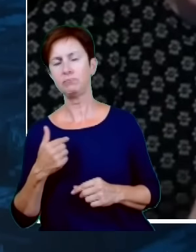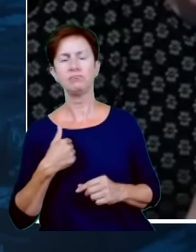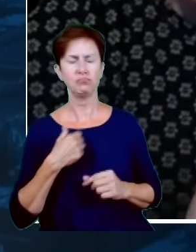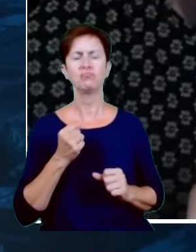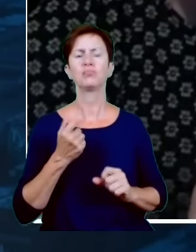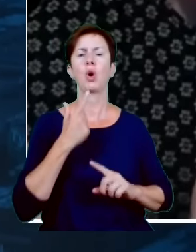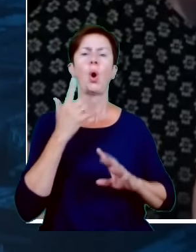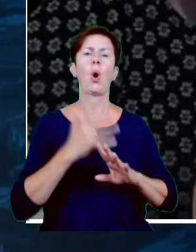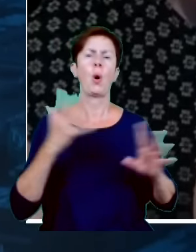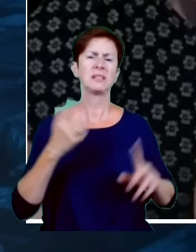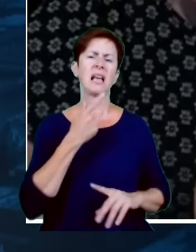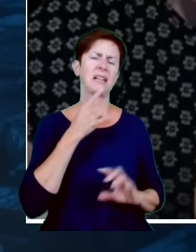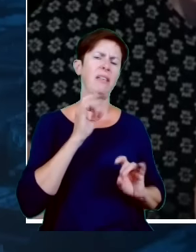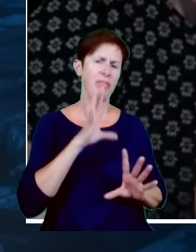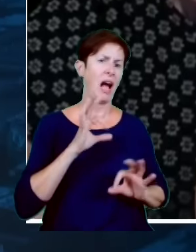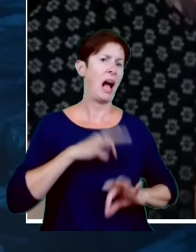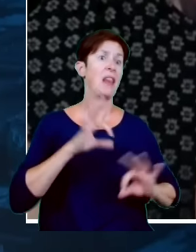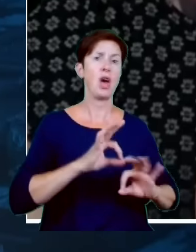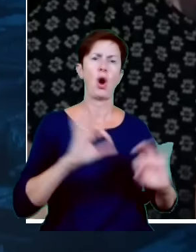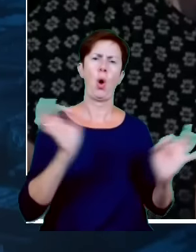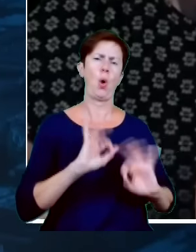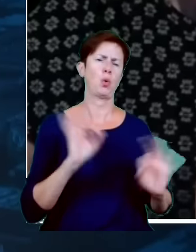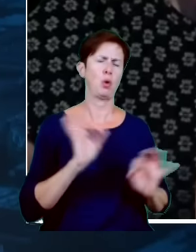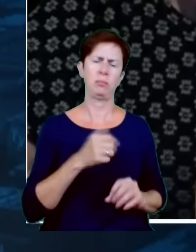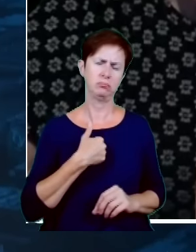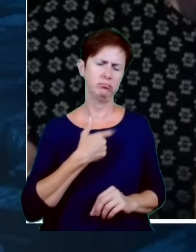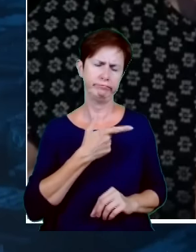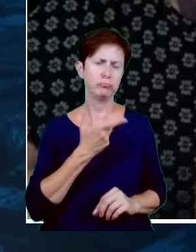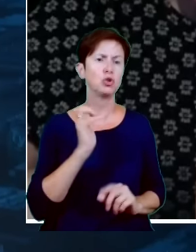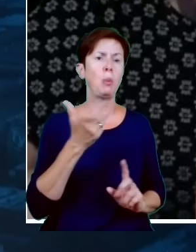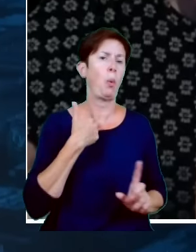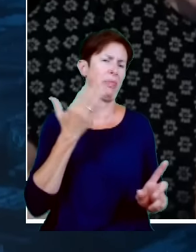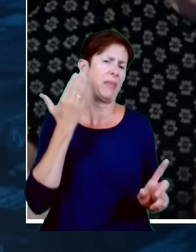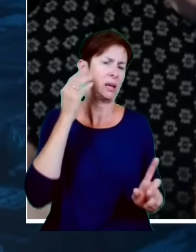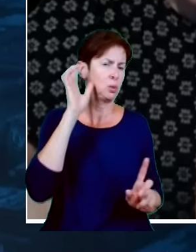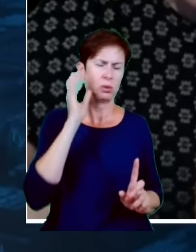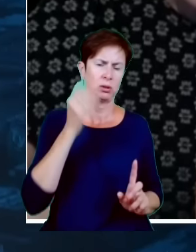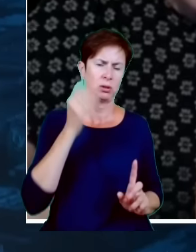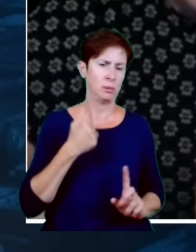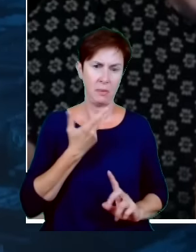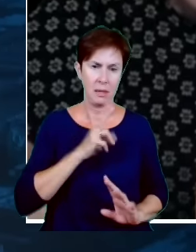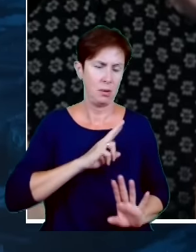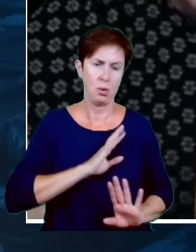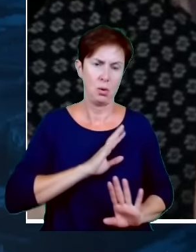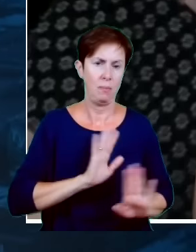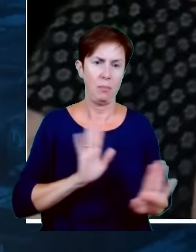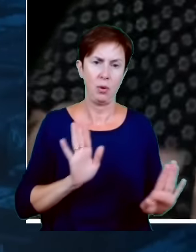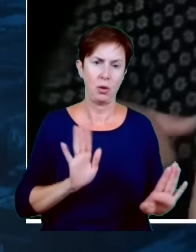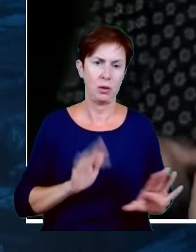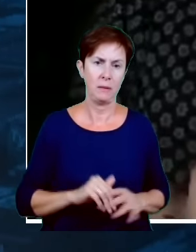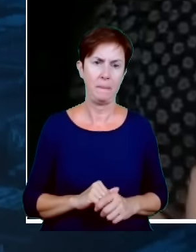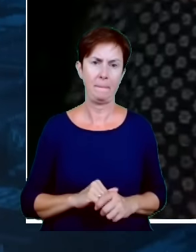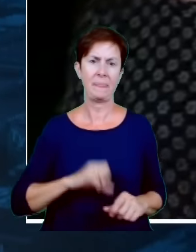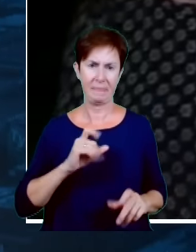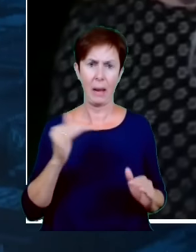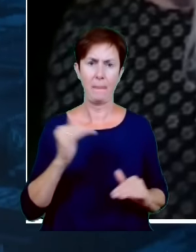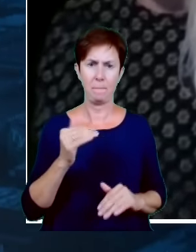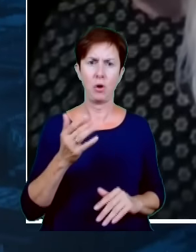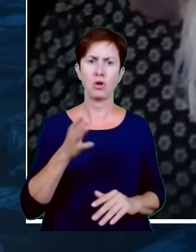wulgarny jak w tej chwili usłyszałam No i wiem być może podobny język się